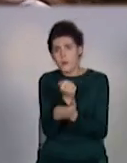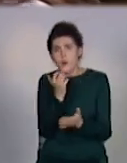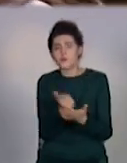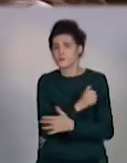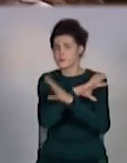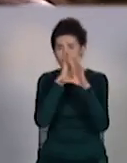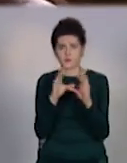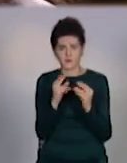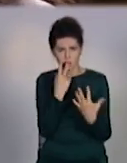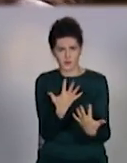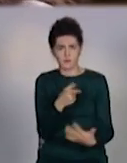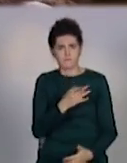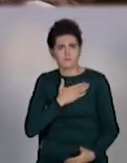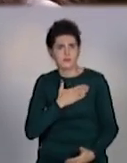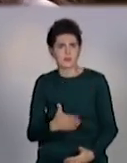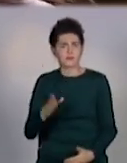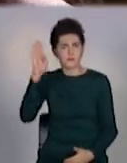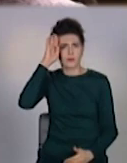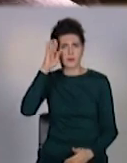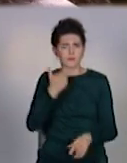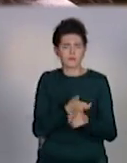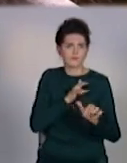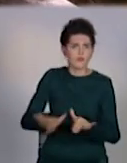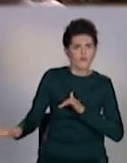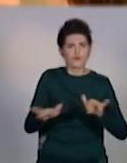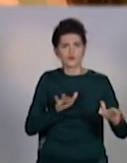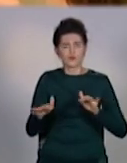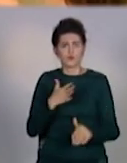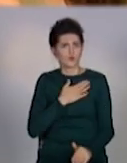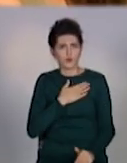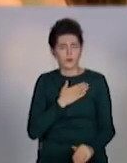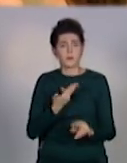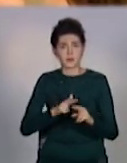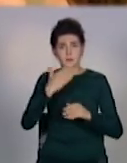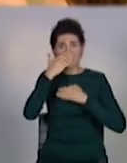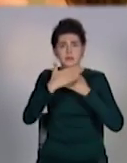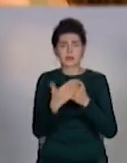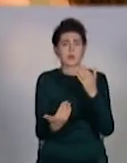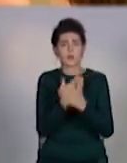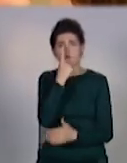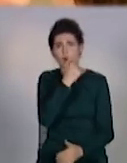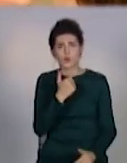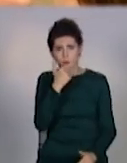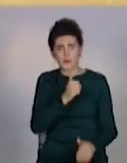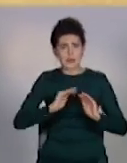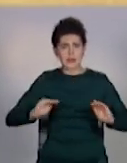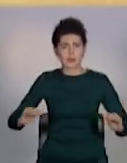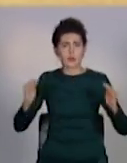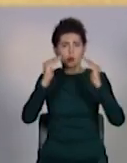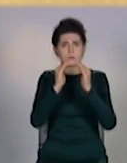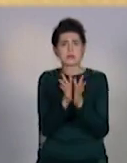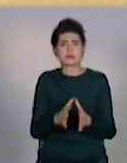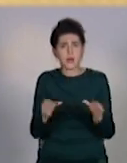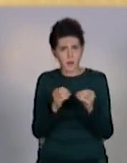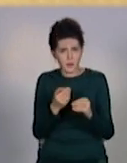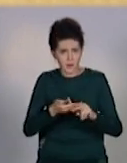Він у нас такий вертлявий парень, він крутиться у нас на одній нозі. Напередодні Нового року в дитячому будинку сімейного типу